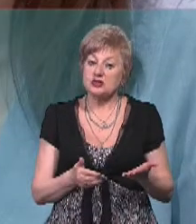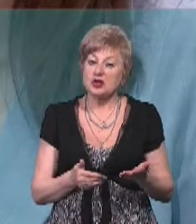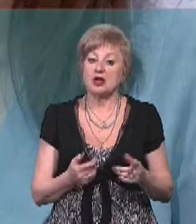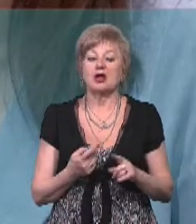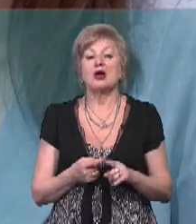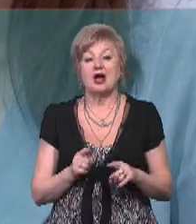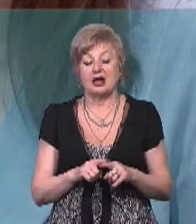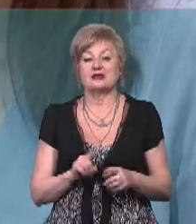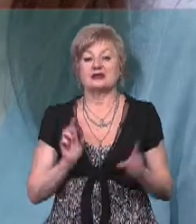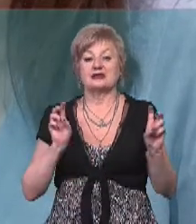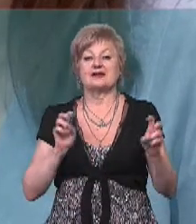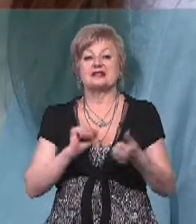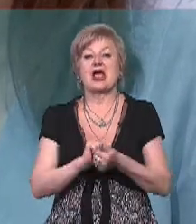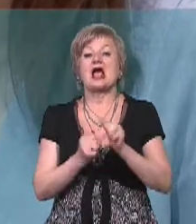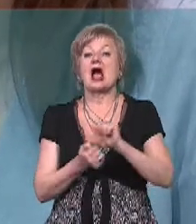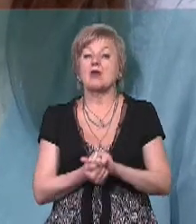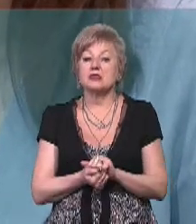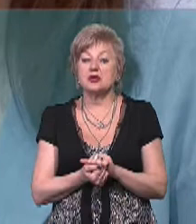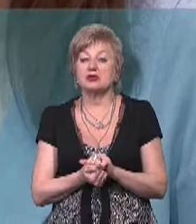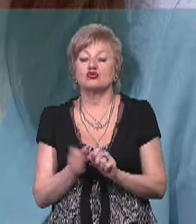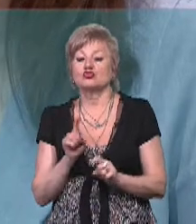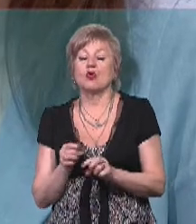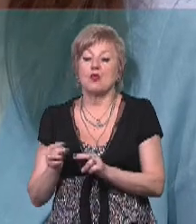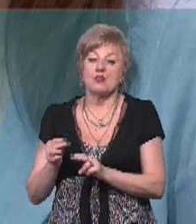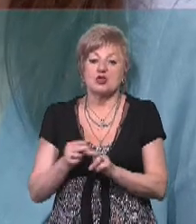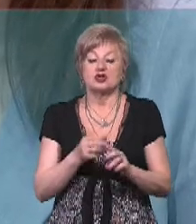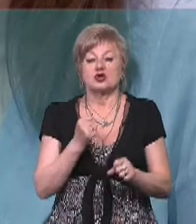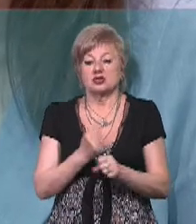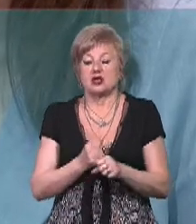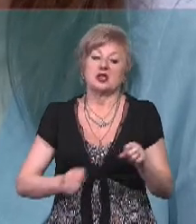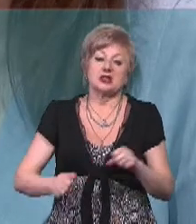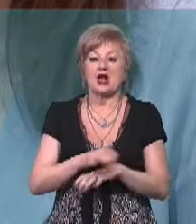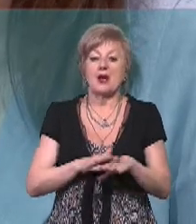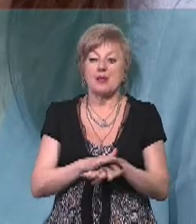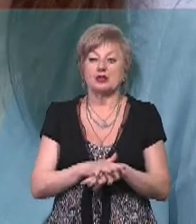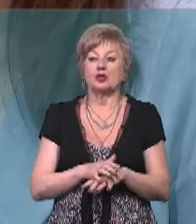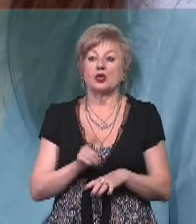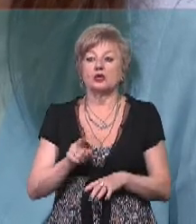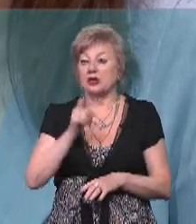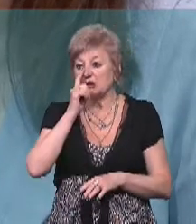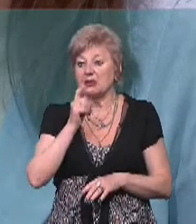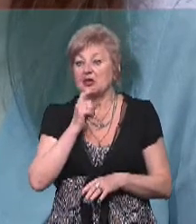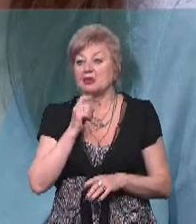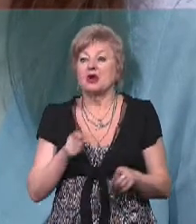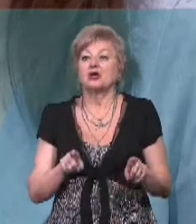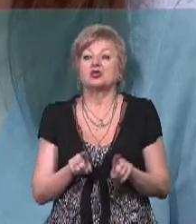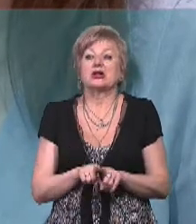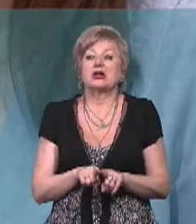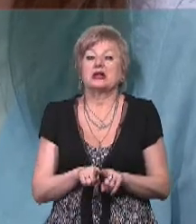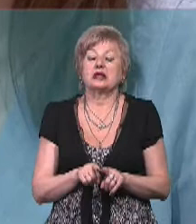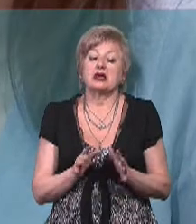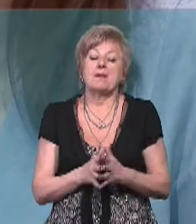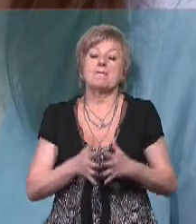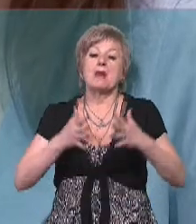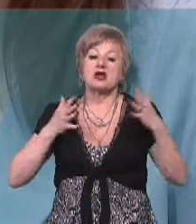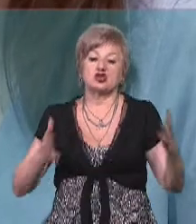такий камінь, який заважає утворити дану громаду, тому що вони не розуміють таких, ну,